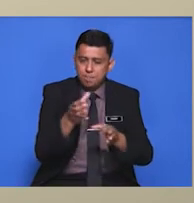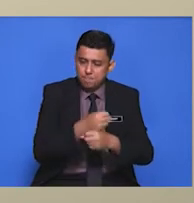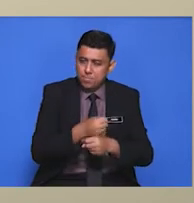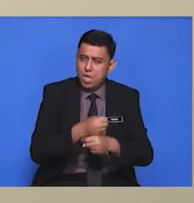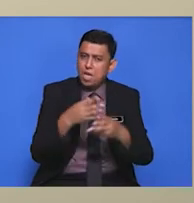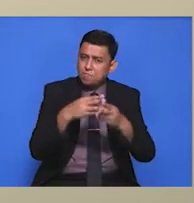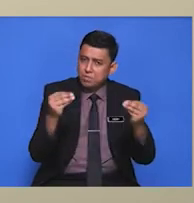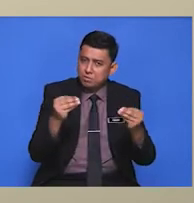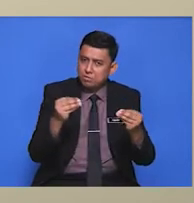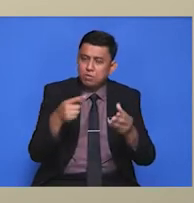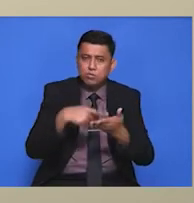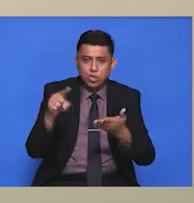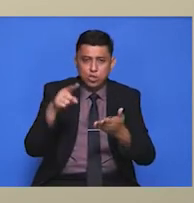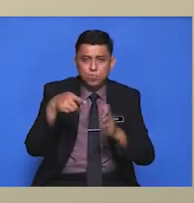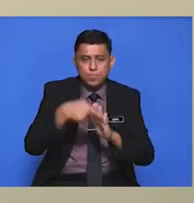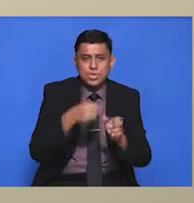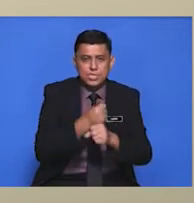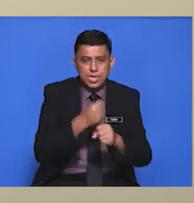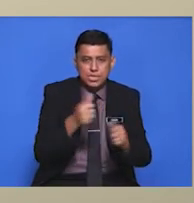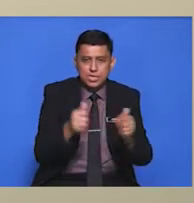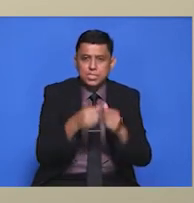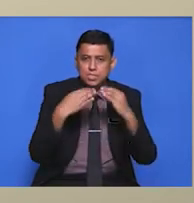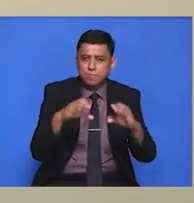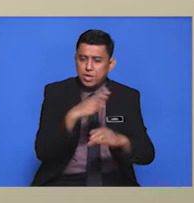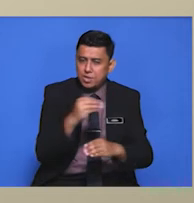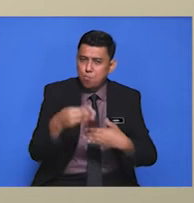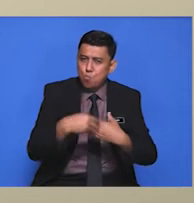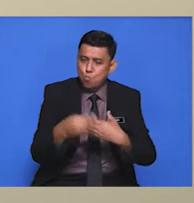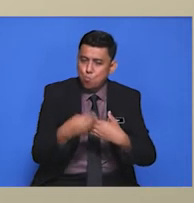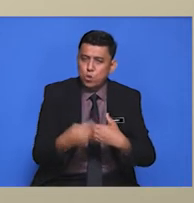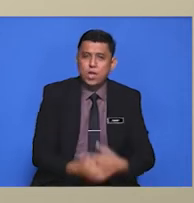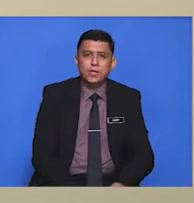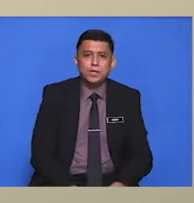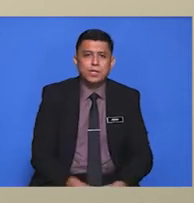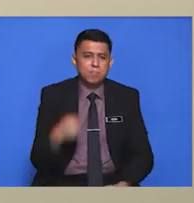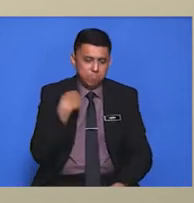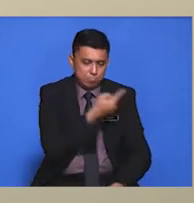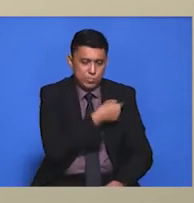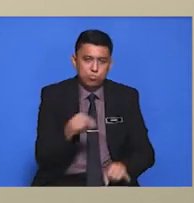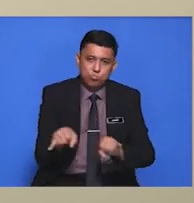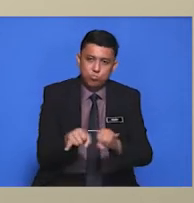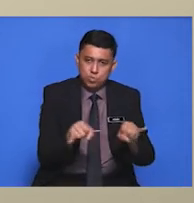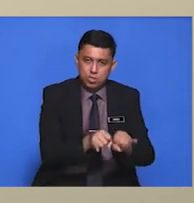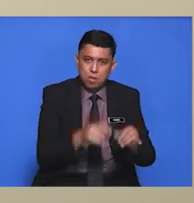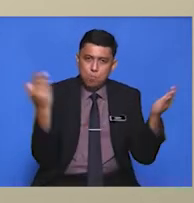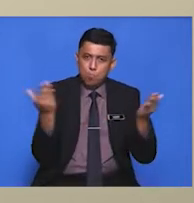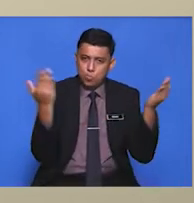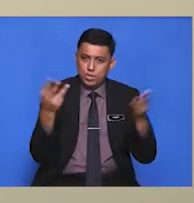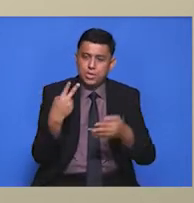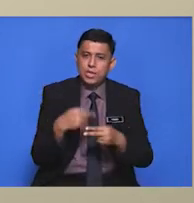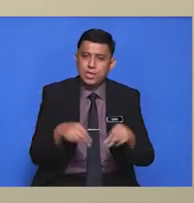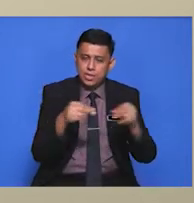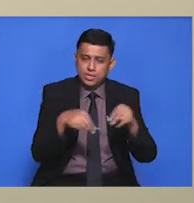sesuatu pekerjaan dengan cepat dan mudah. Selain itu, kita juga dapat memupuk nilai-nilai